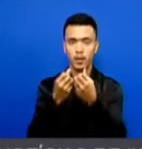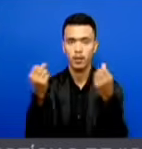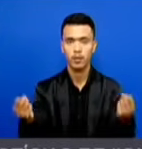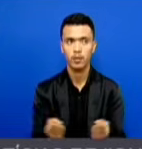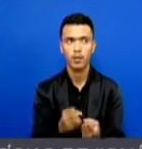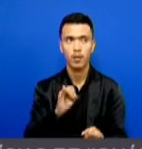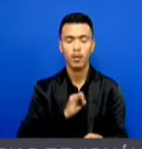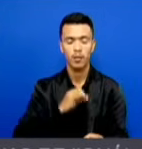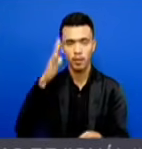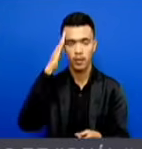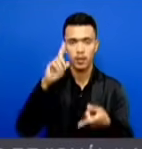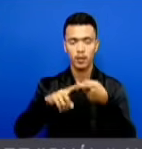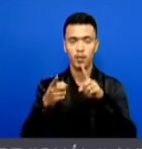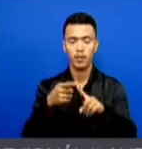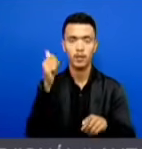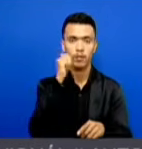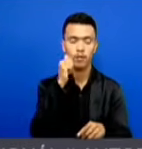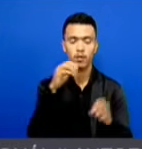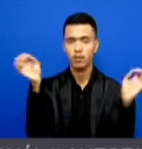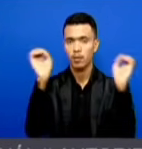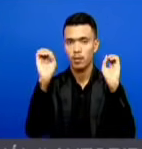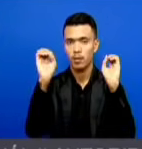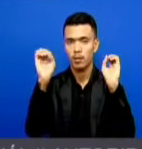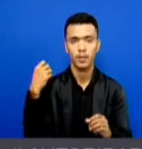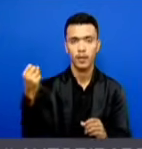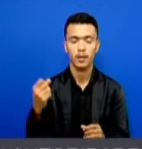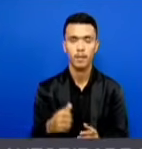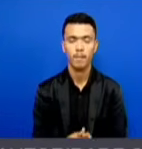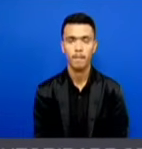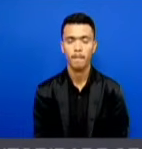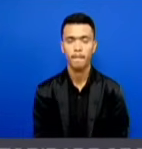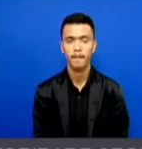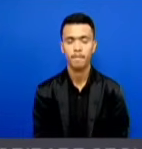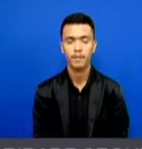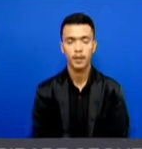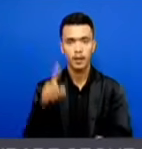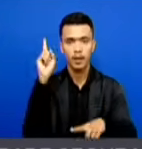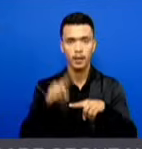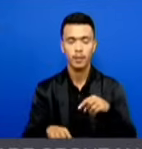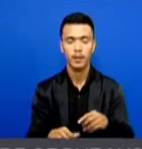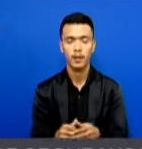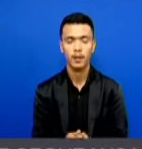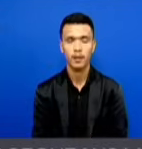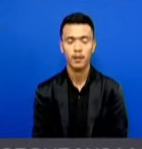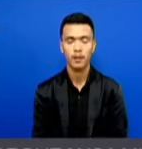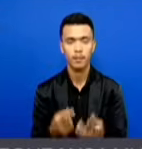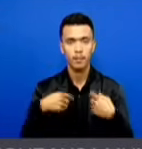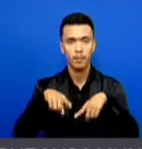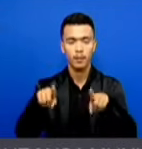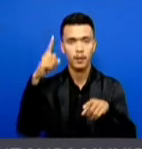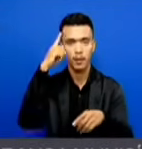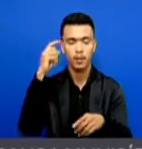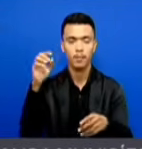tene kan hanu feto malu bara kos i liur la brani hakane sira hasur problema sene be hawa suru kata la bele badu ni fetu ni la bele ba tama